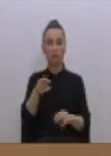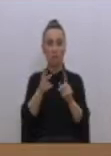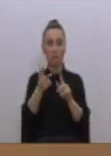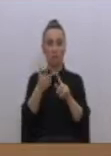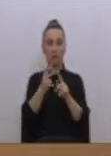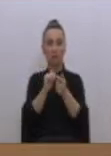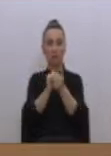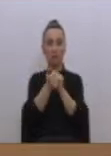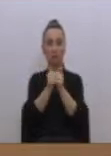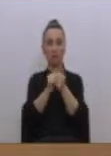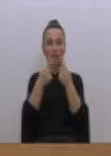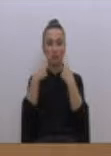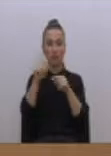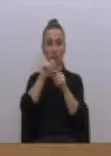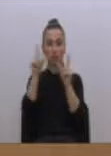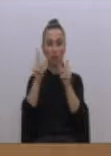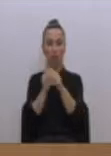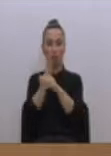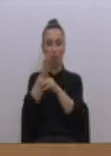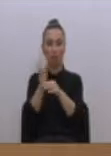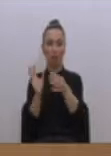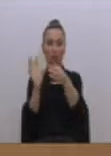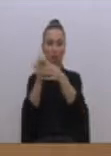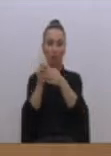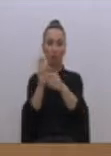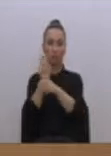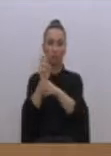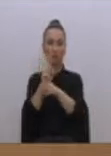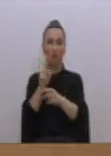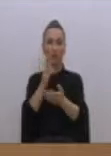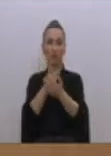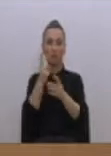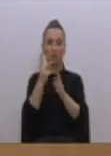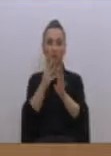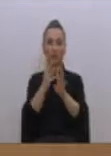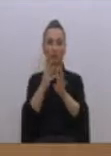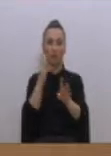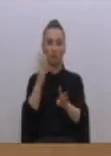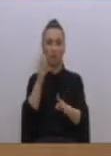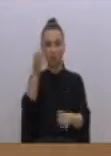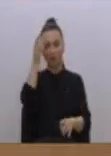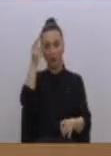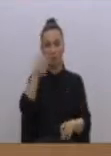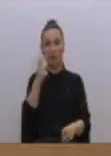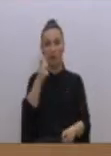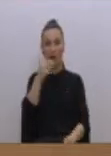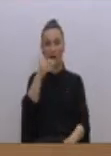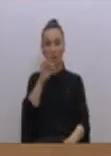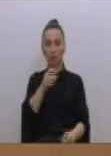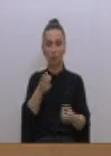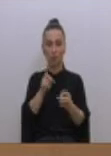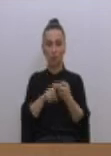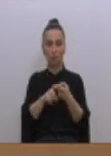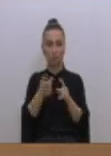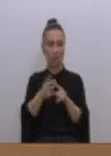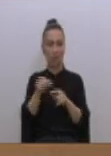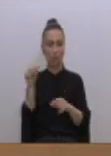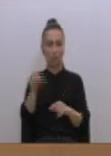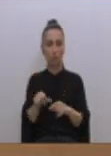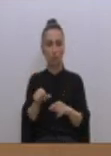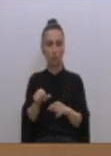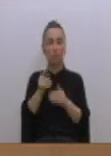ეგრეთ საჯარო სკოლას შეეხიზნოს, რაც პირველ რიგში განათლების ხარისხზე მოქმედებს ძალიან ცუდად.